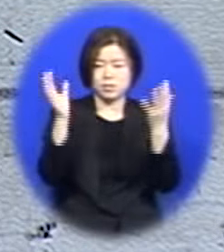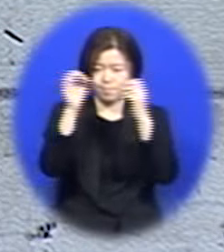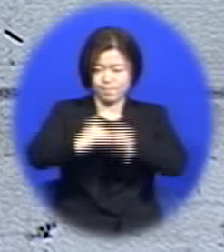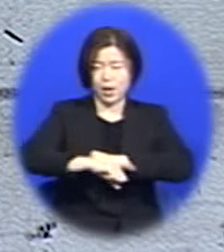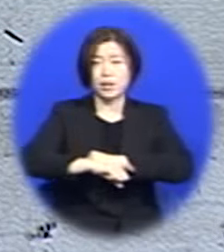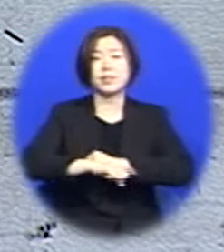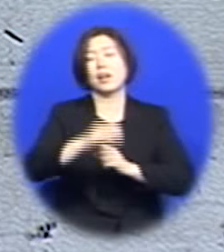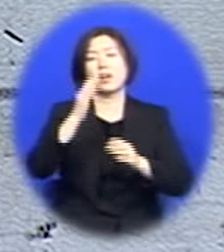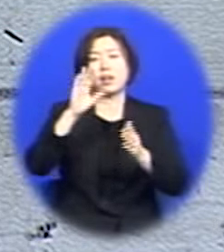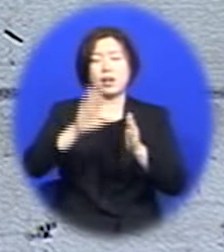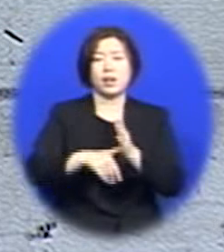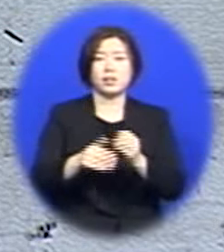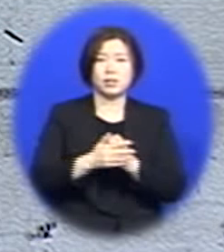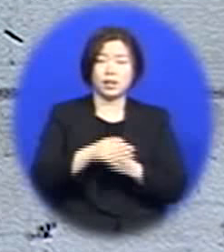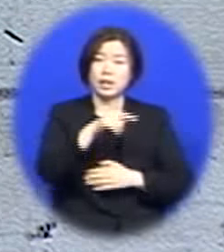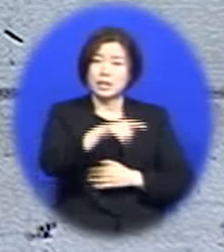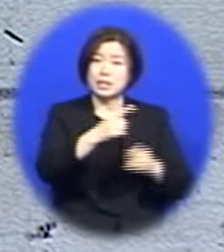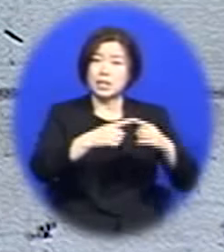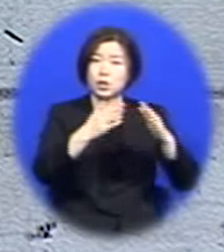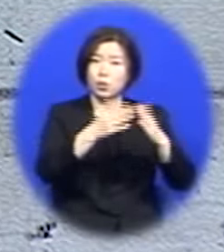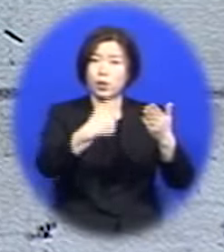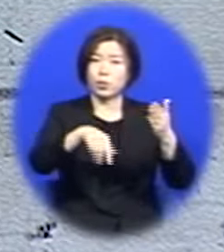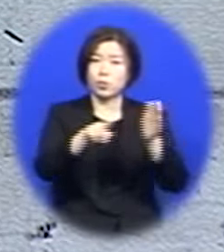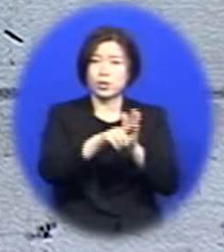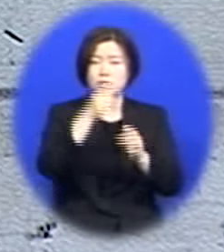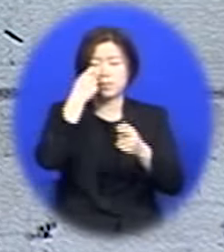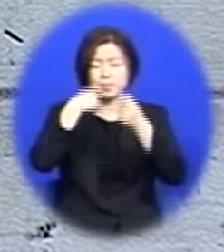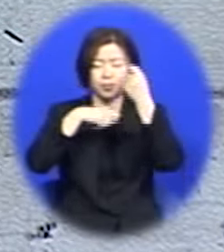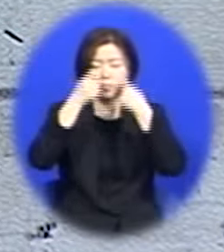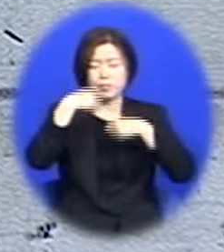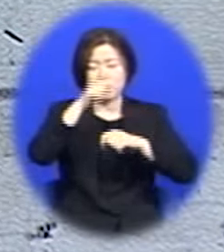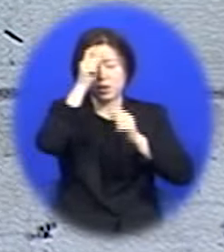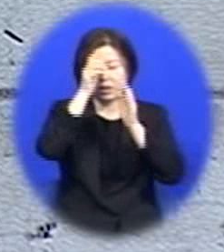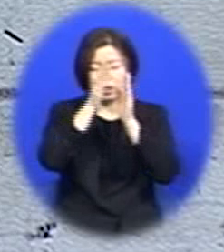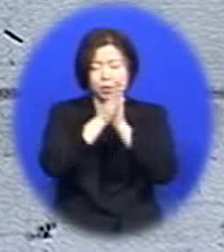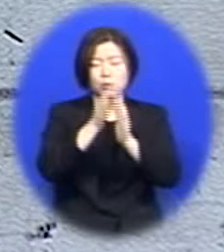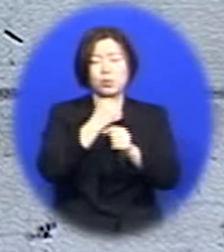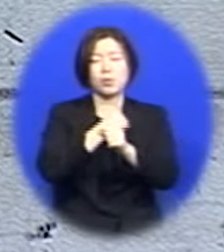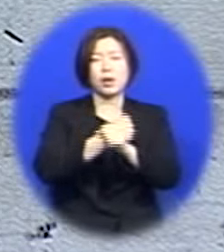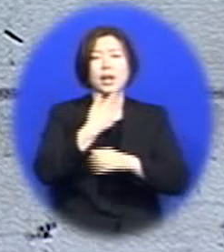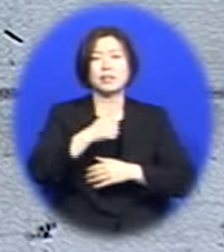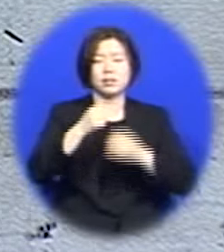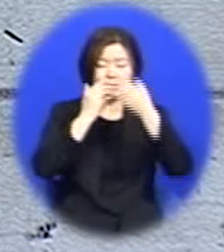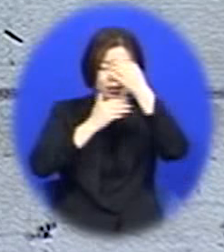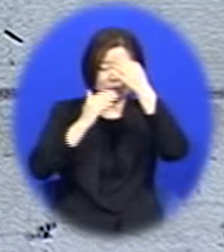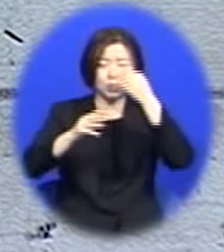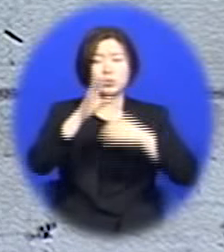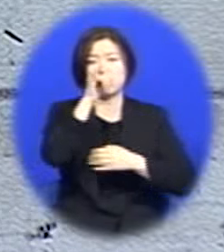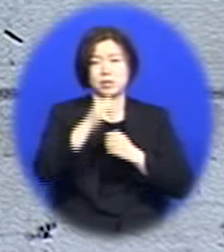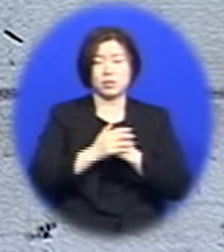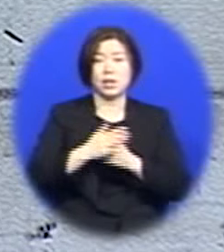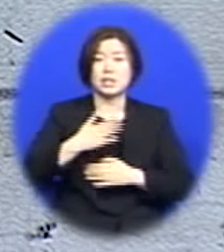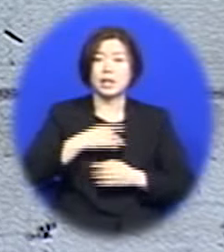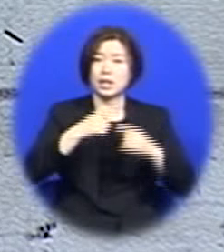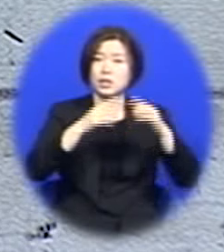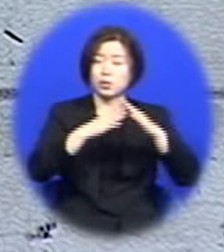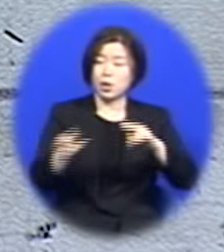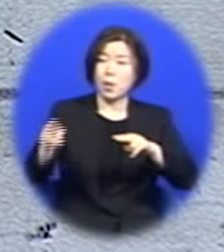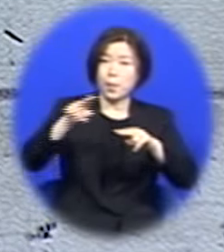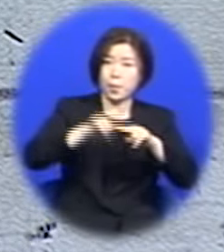때 이 교회를 위해서 눈물로 기도하던 성도들이 있었습니다. 제가 이 교회 부임에 왔을